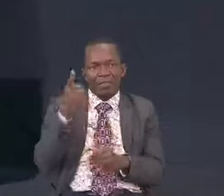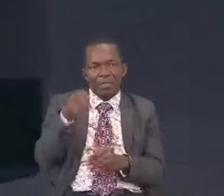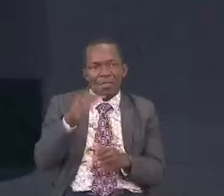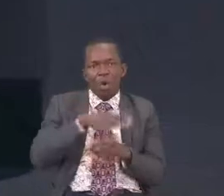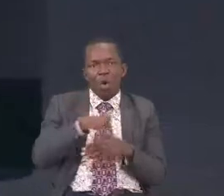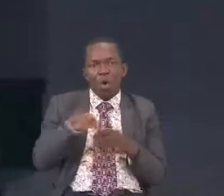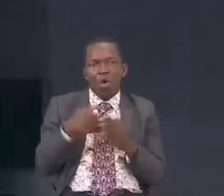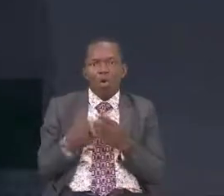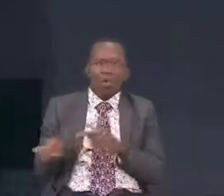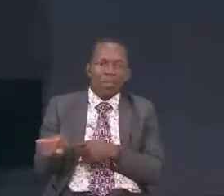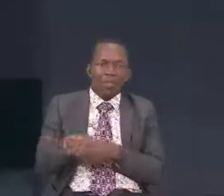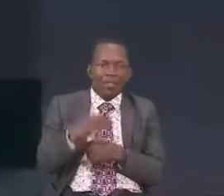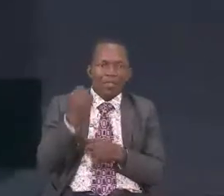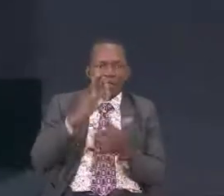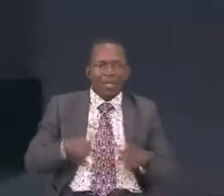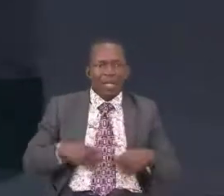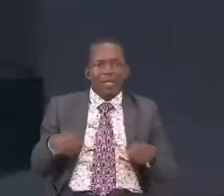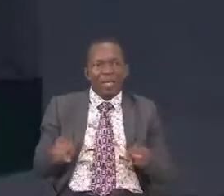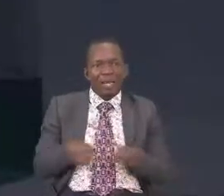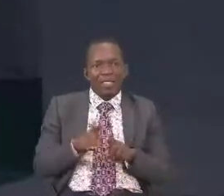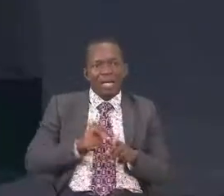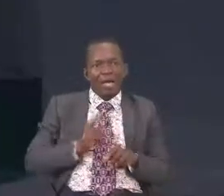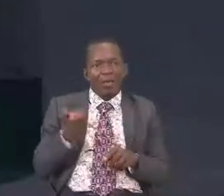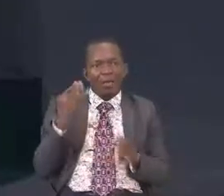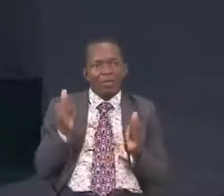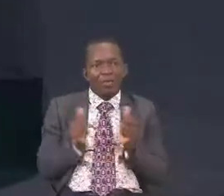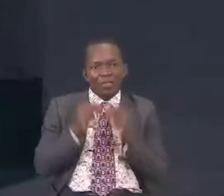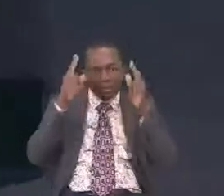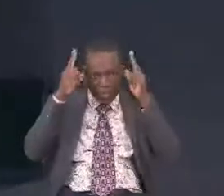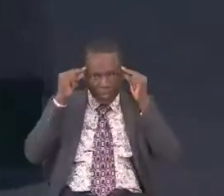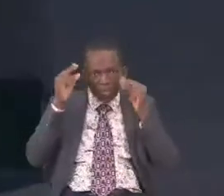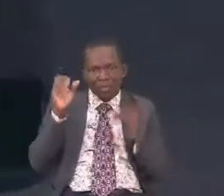Je serai avec toi comme j'ai été avec Moïse.